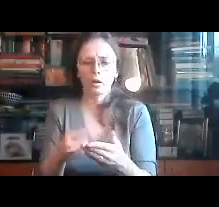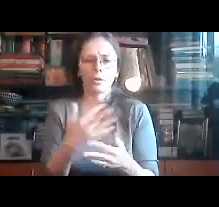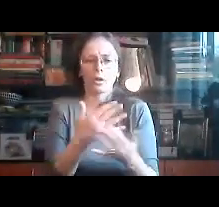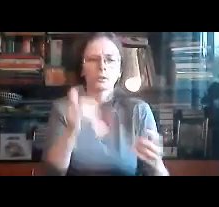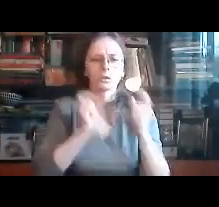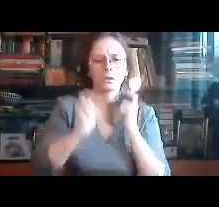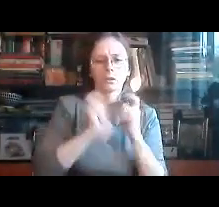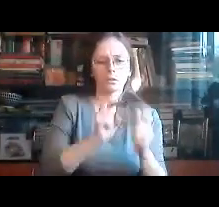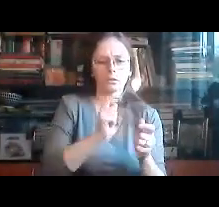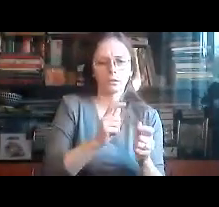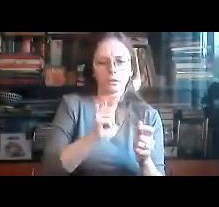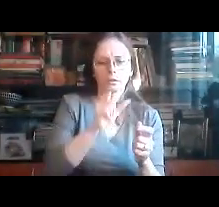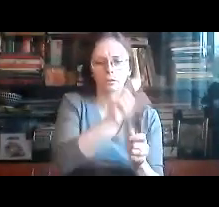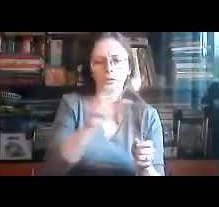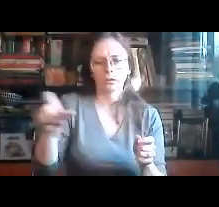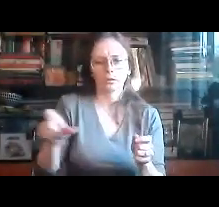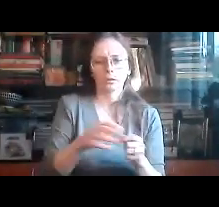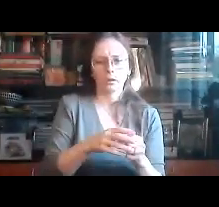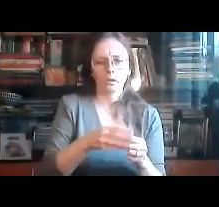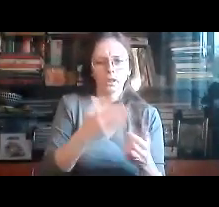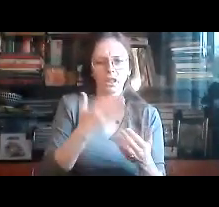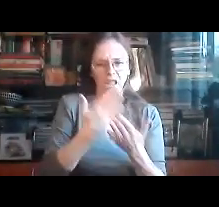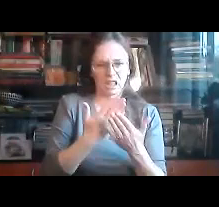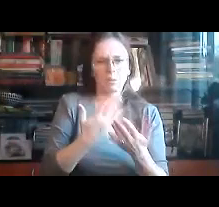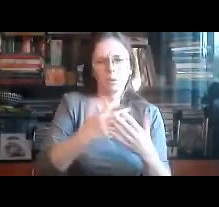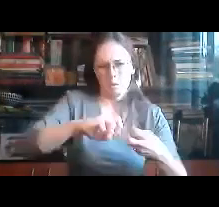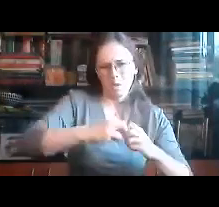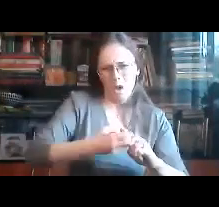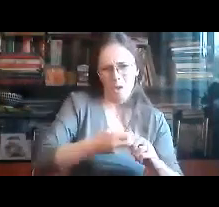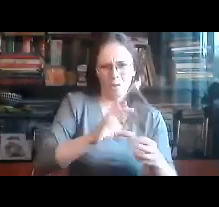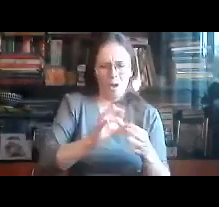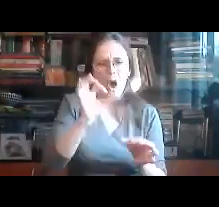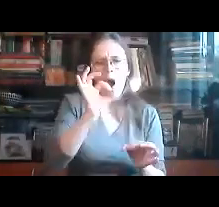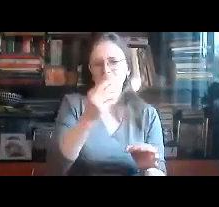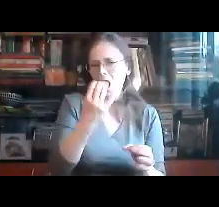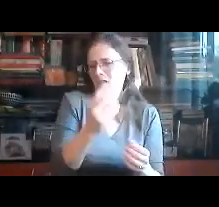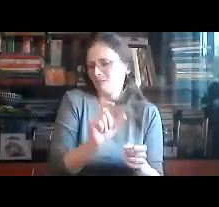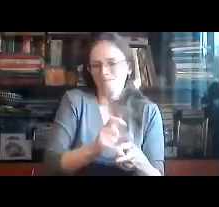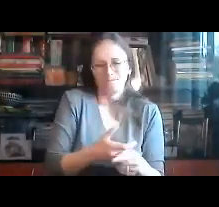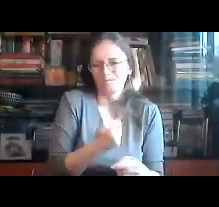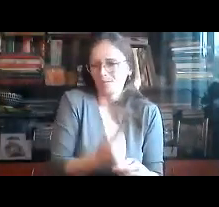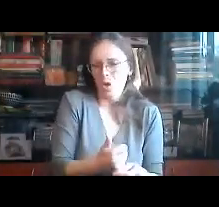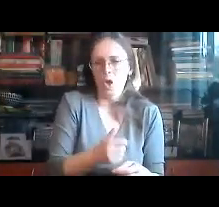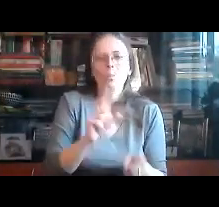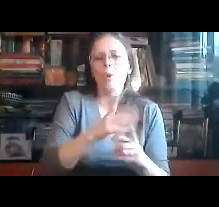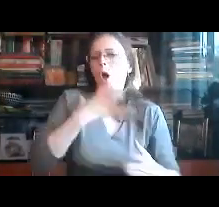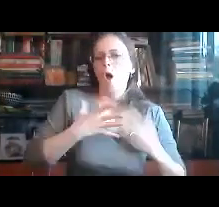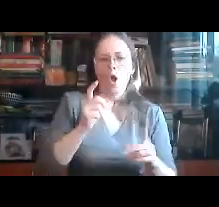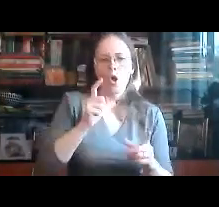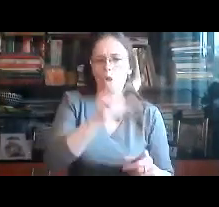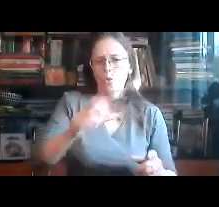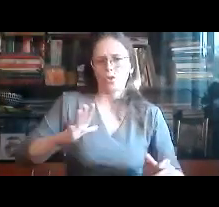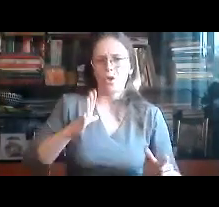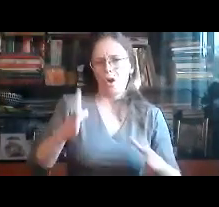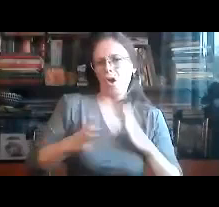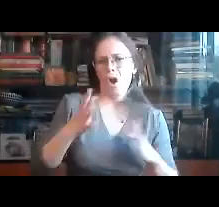такими проблемными, критическими оценками, потому что мы не были готовы, и понятно, что все делали там как-то криво,